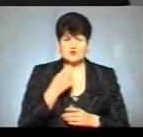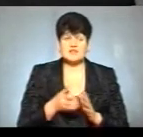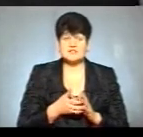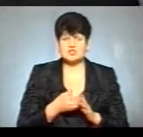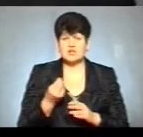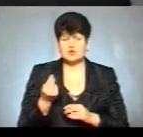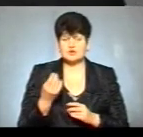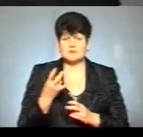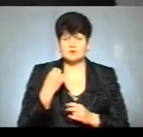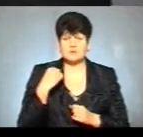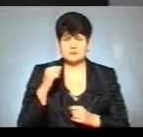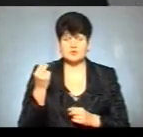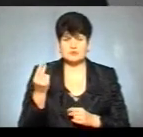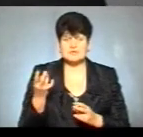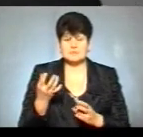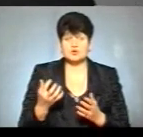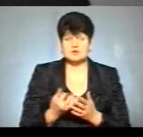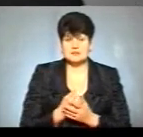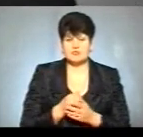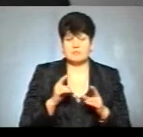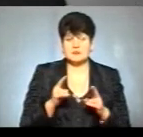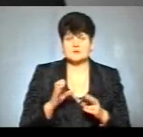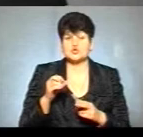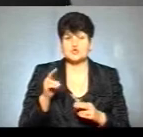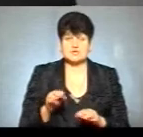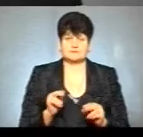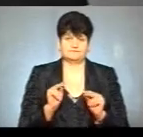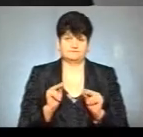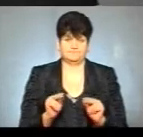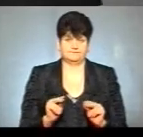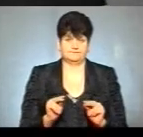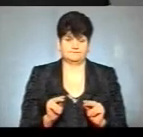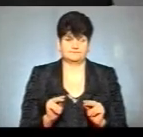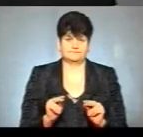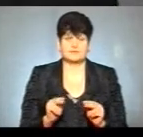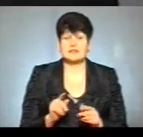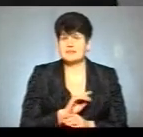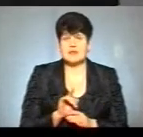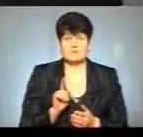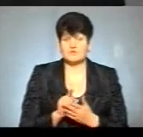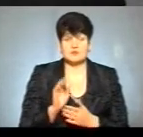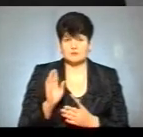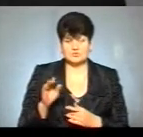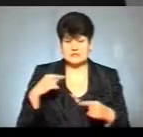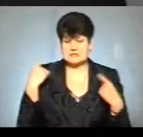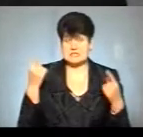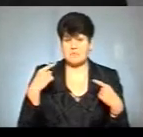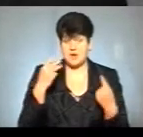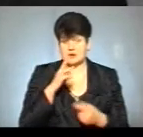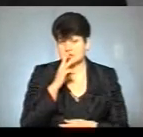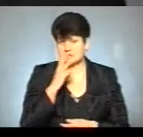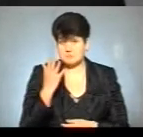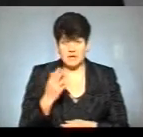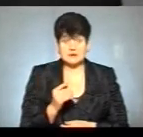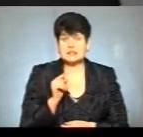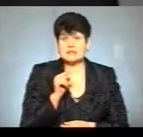щоб подолати бідність, треба спочатку досягти принципу соціальної справедливості. Не повинні бути захмарні заробітні плати для